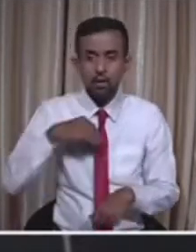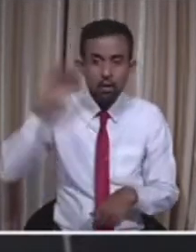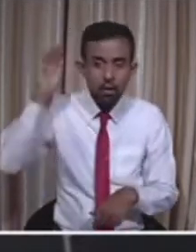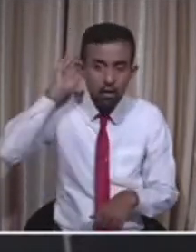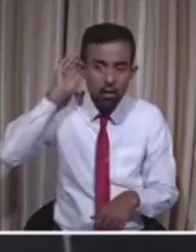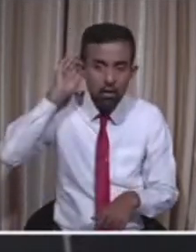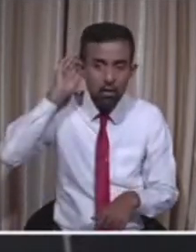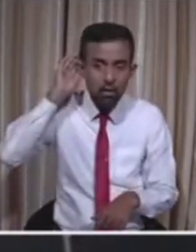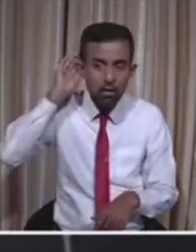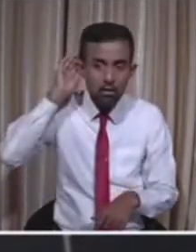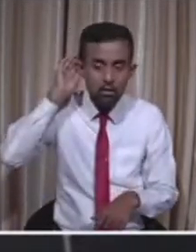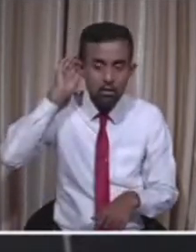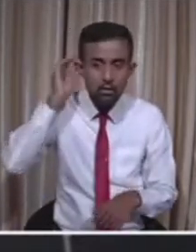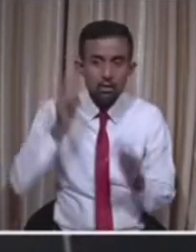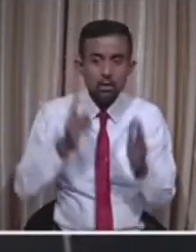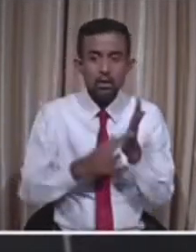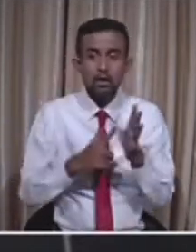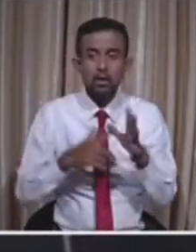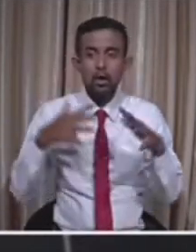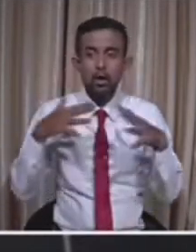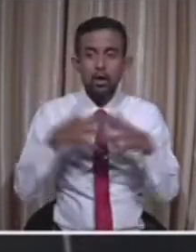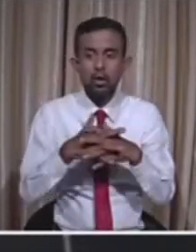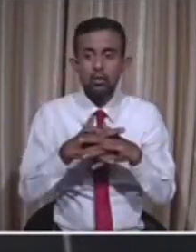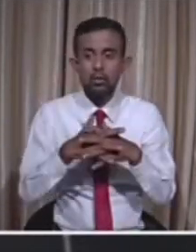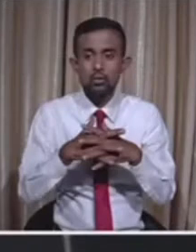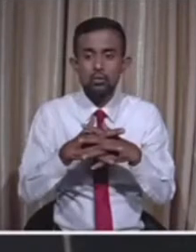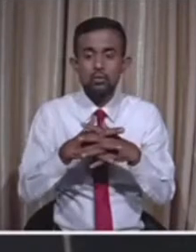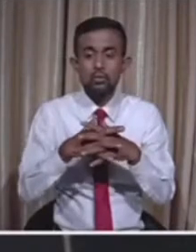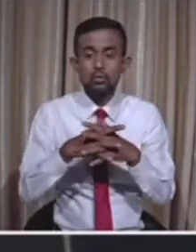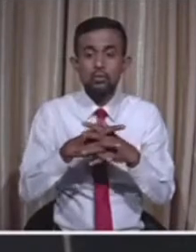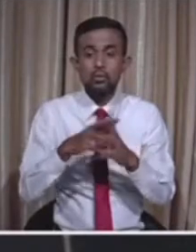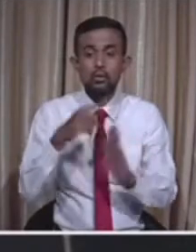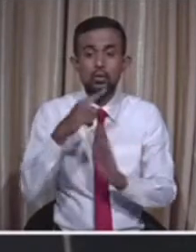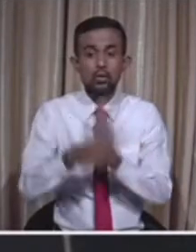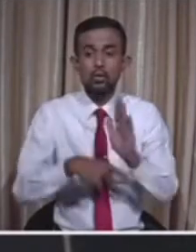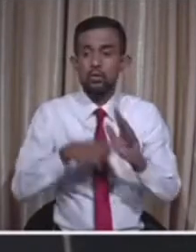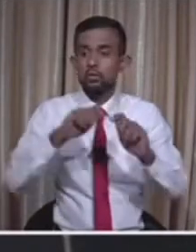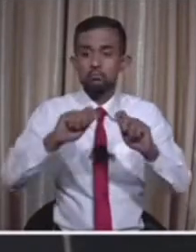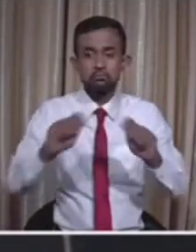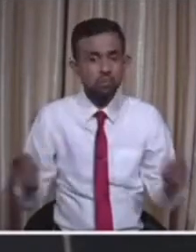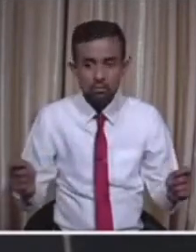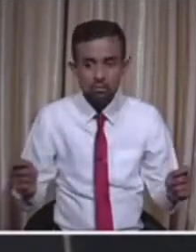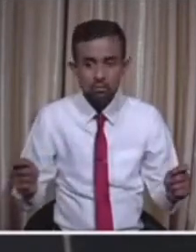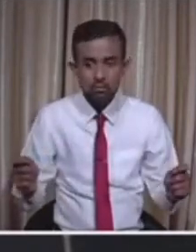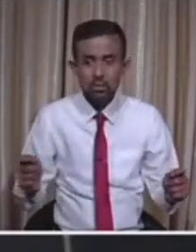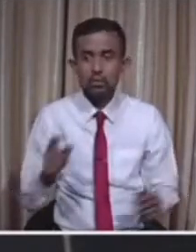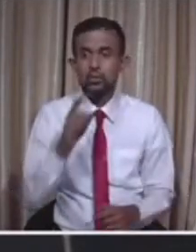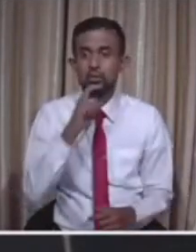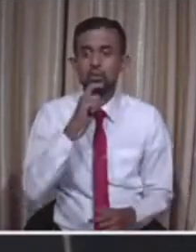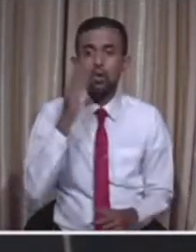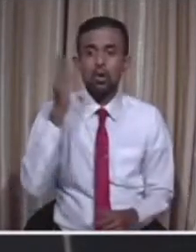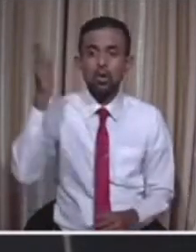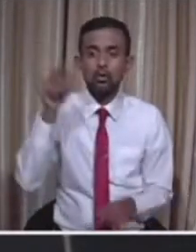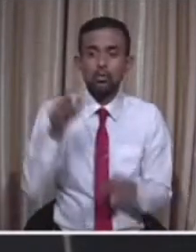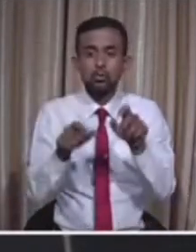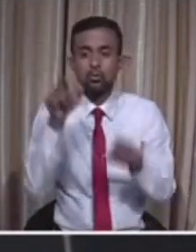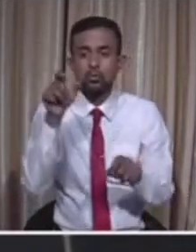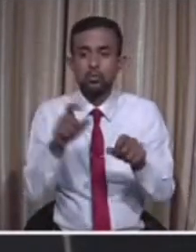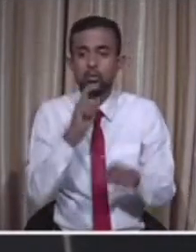ලැබෙනවා නීතිය නීති ආධිපත්‍ය රට පුරාම බිඳ වැටිලා අධිකරණවල ඇතැම්